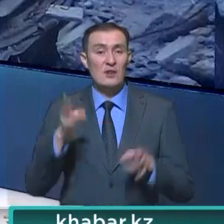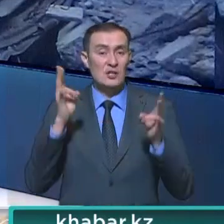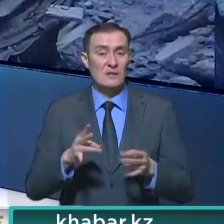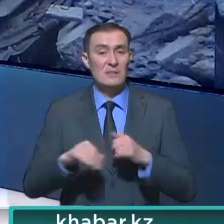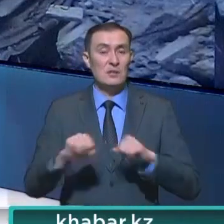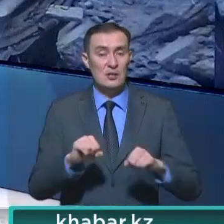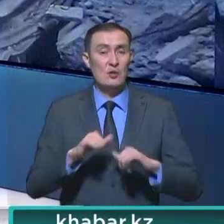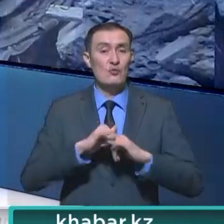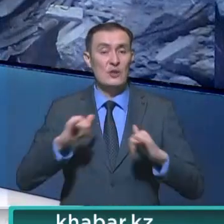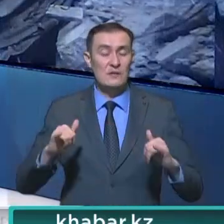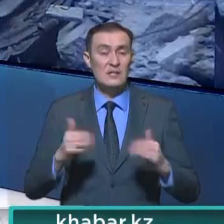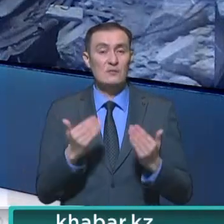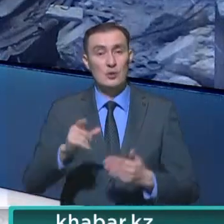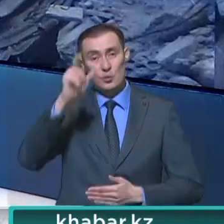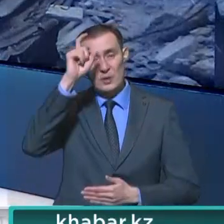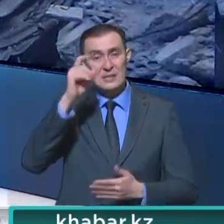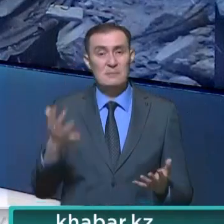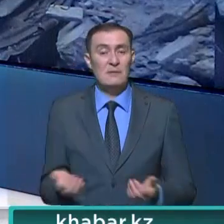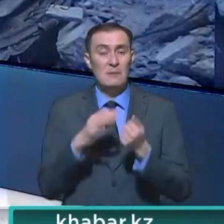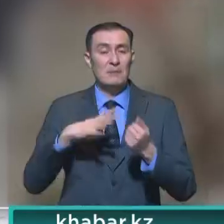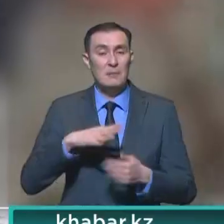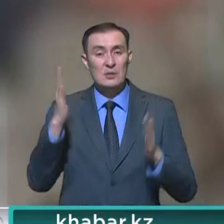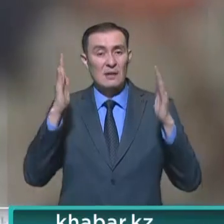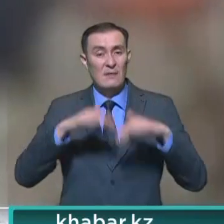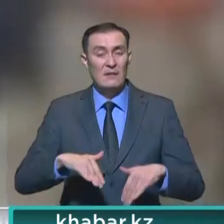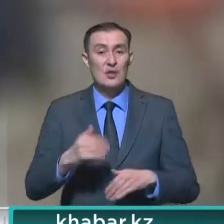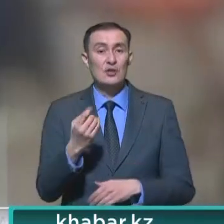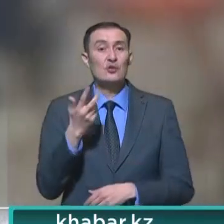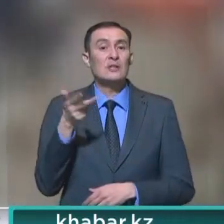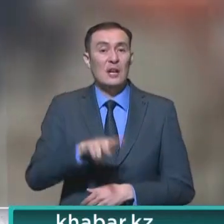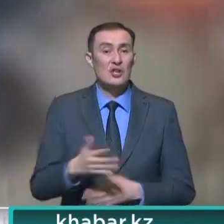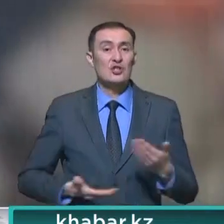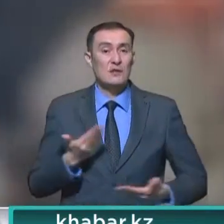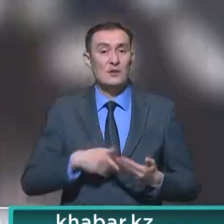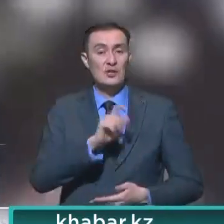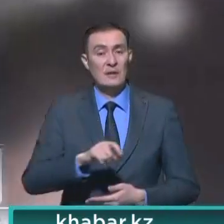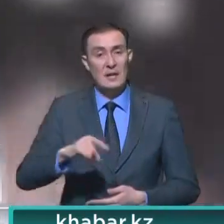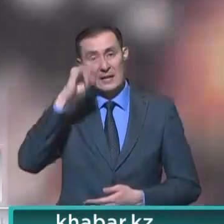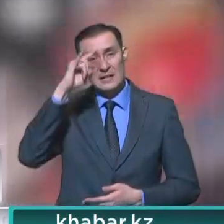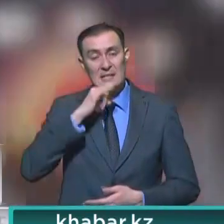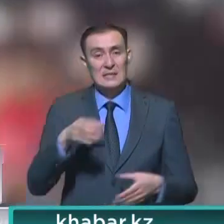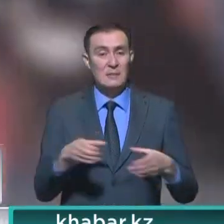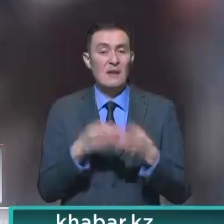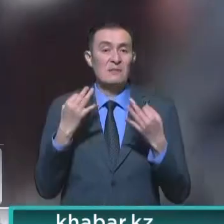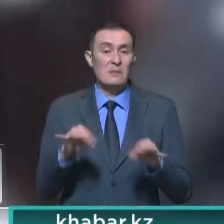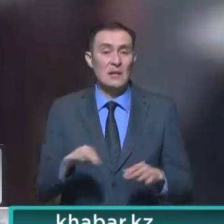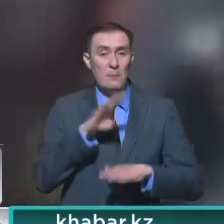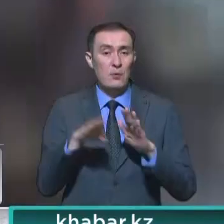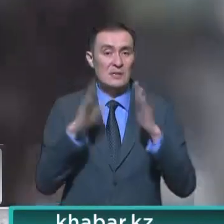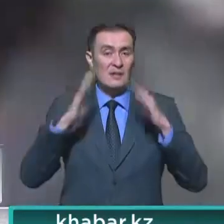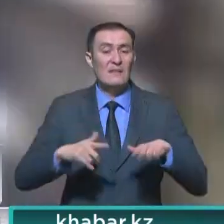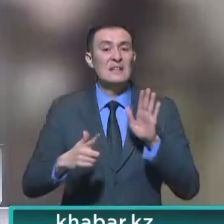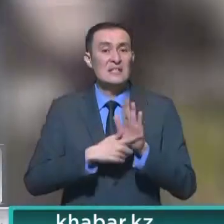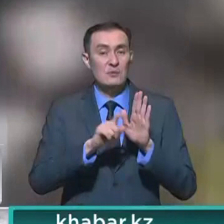землетрясения продолжает расти. Сегодня турецкие спасатели извлекли из-под завалов еще 3 человек. Казахстанскими спасателями освобождены из-под завалов